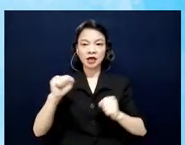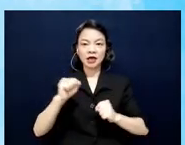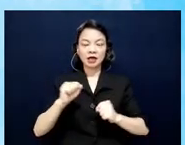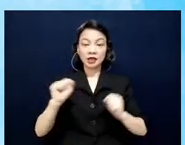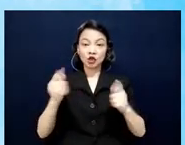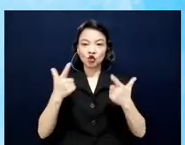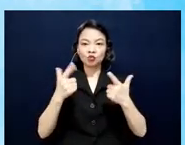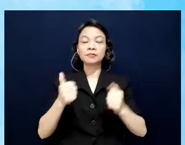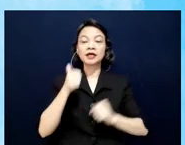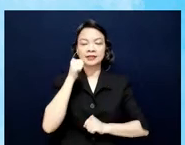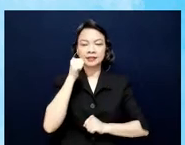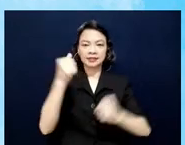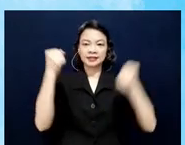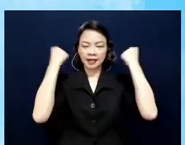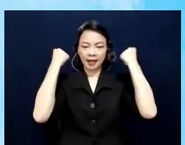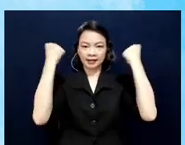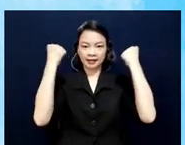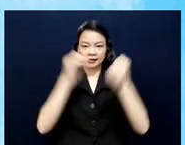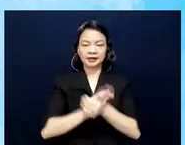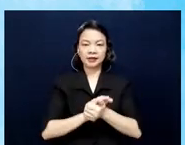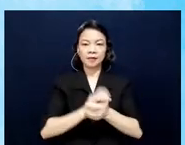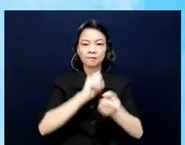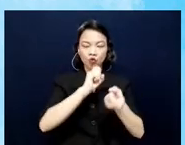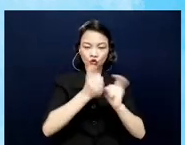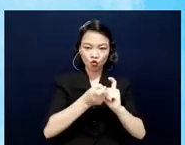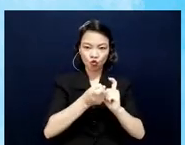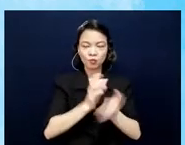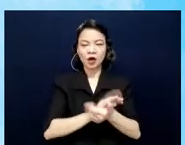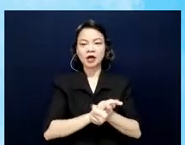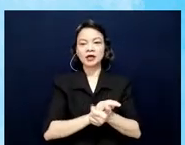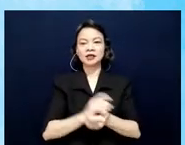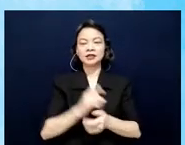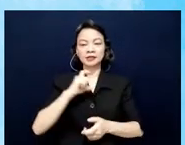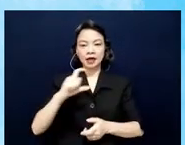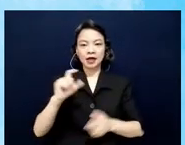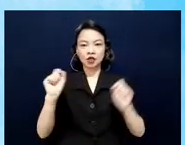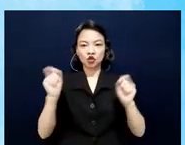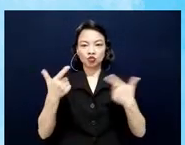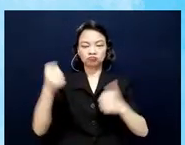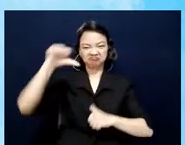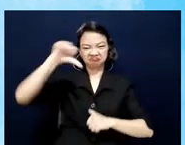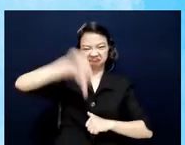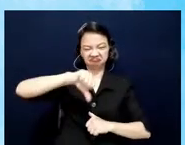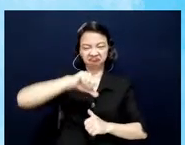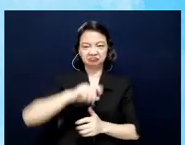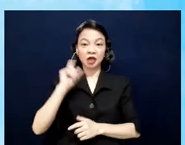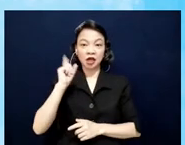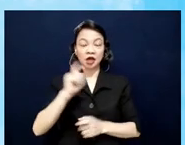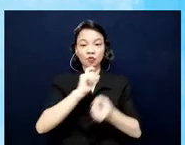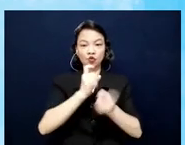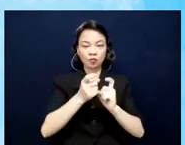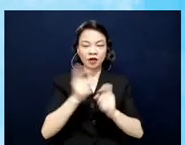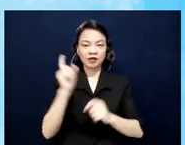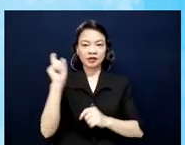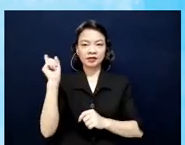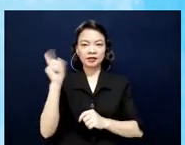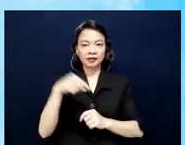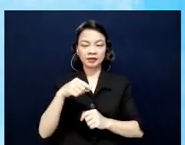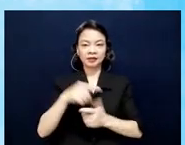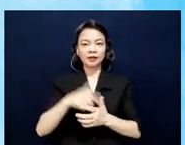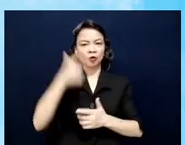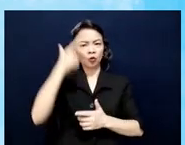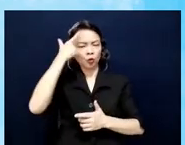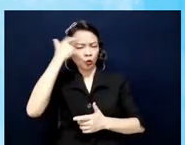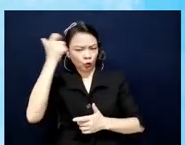juga mengubah perilaku-perilaku hidup yang beresiko sebelumnya. Nah, ada perubahan di tingkat pengetahuan dan perilaku yang